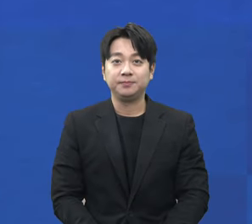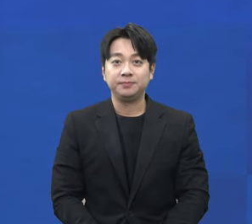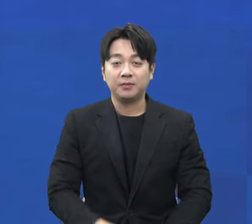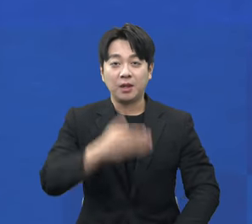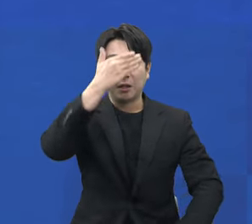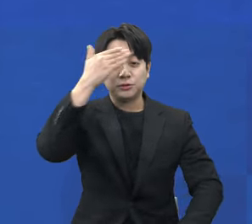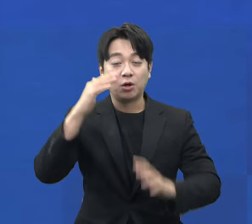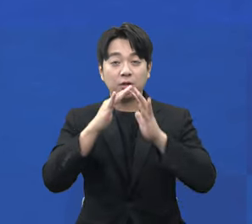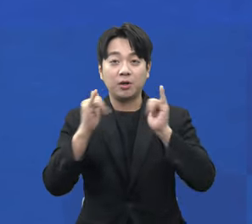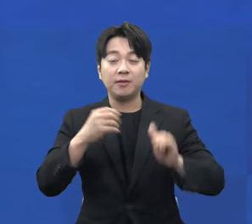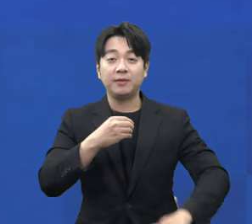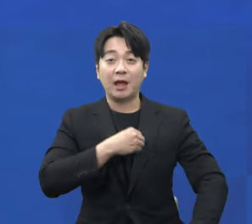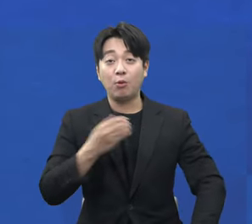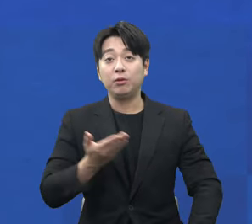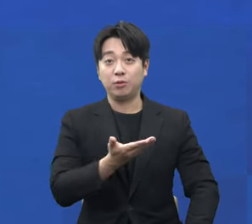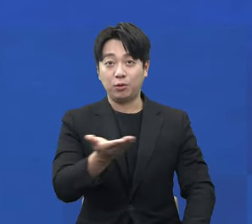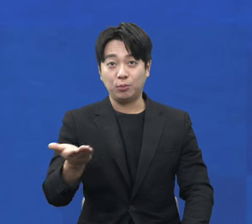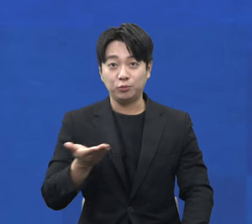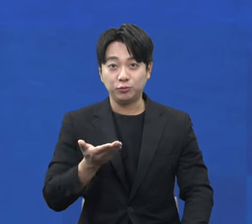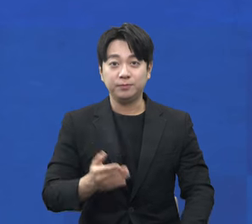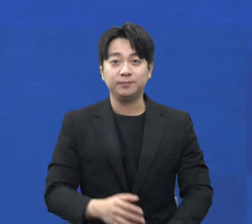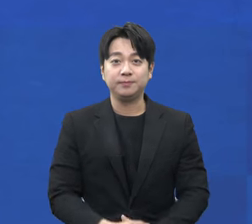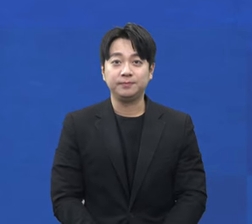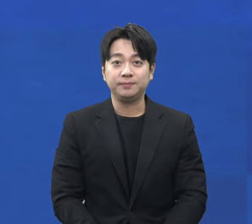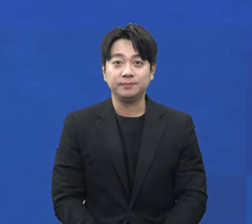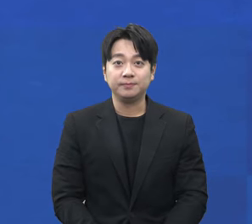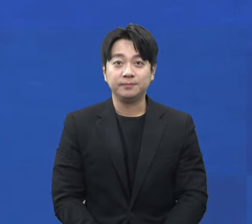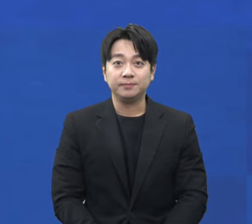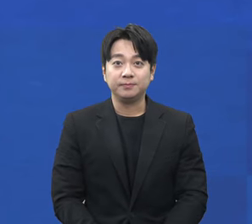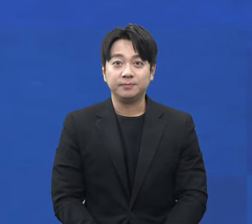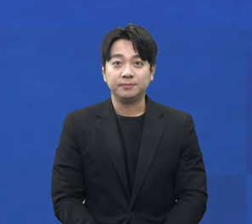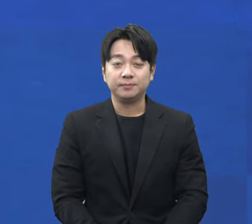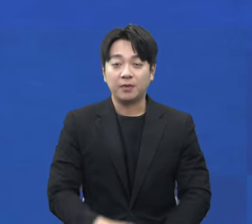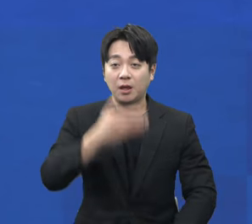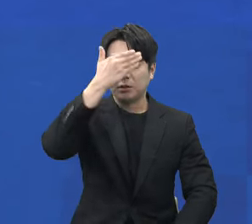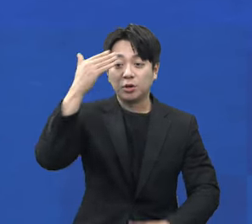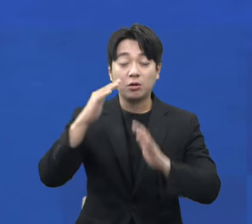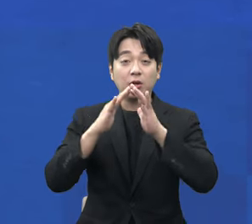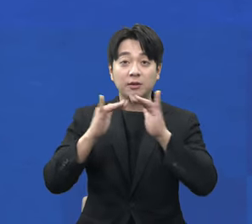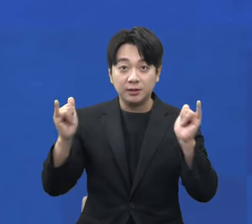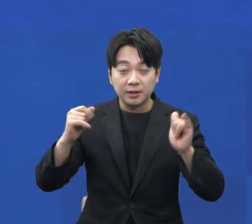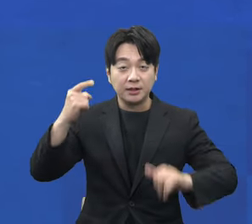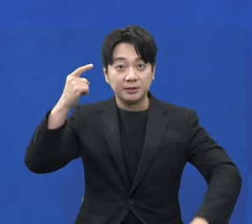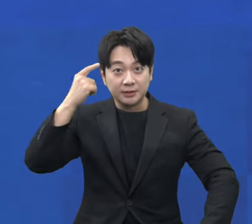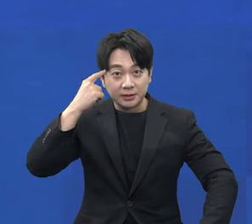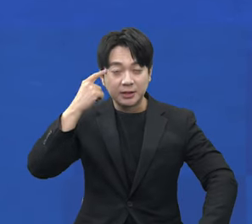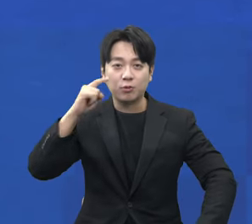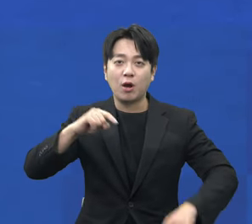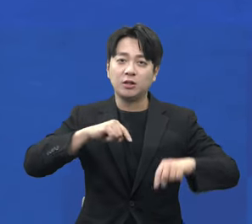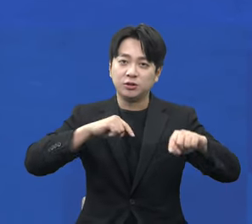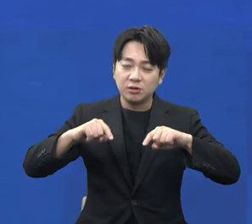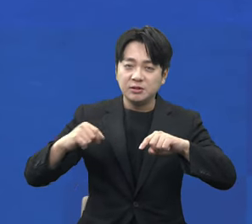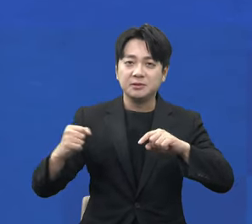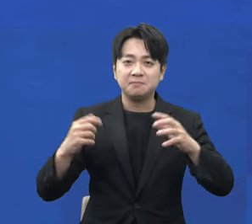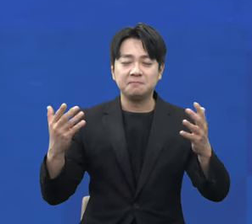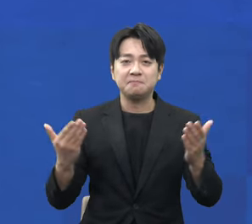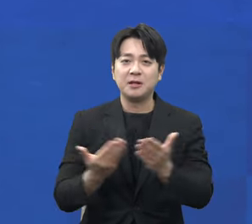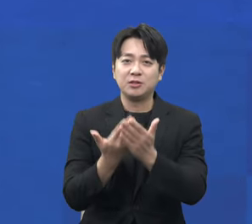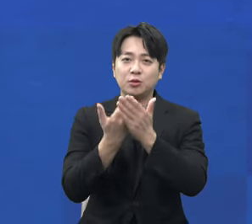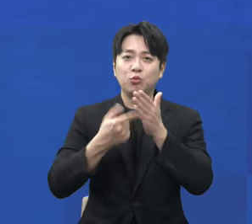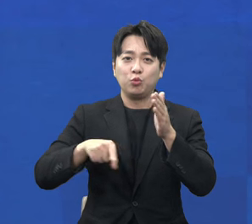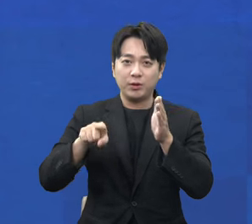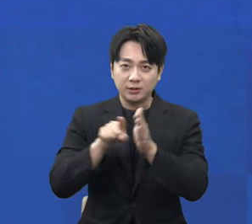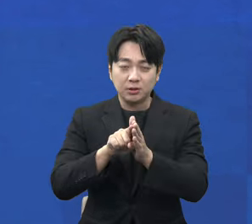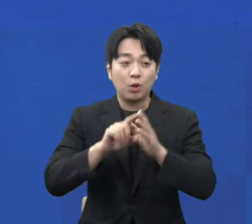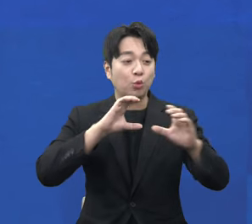청년 당원 동지 여러분, 청년들의 가치 확산을 통한 집단 지성의 시대 정신으로, 소통과